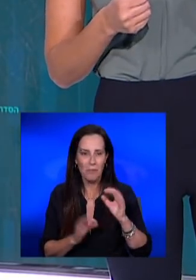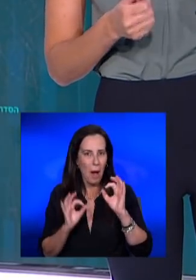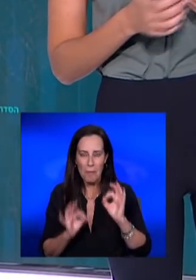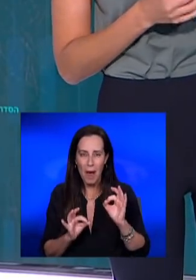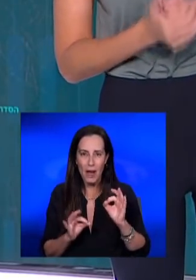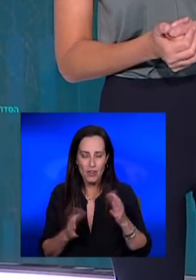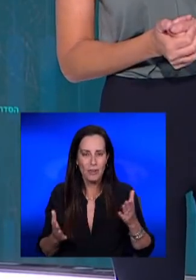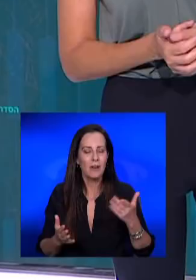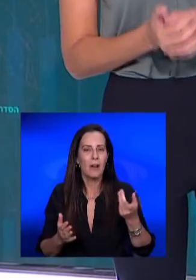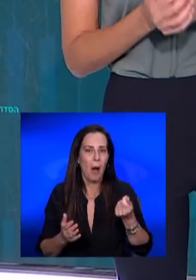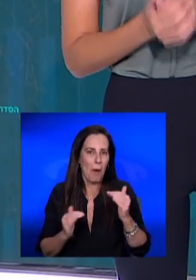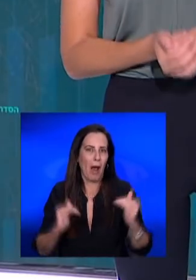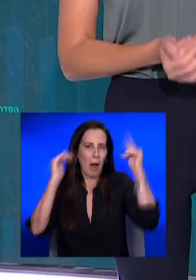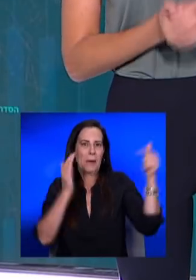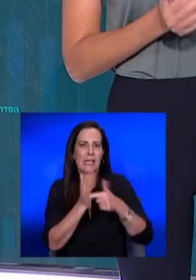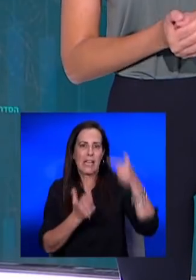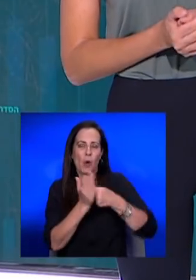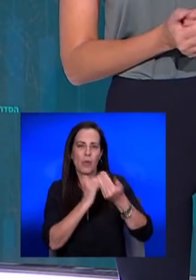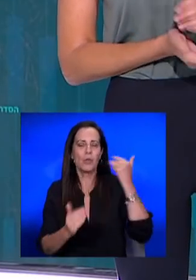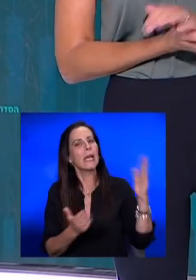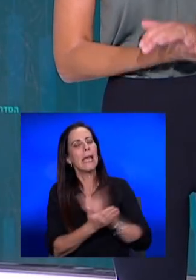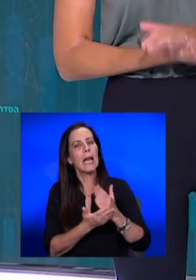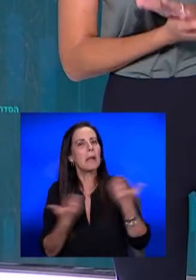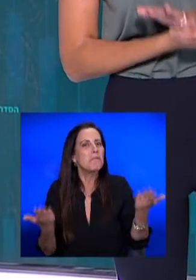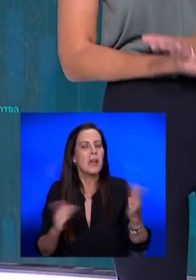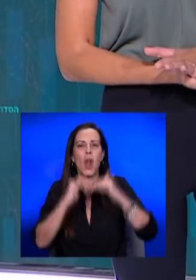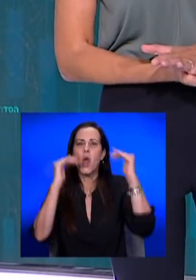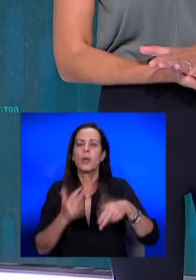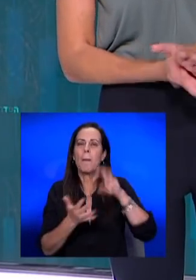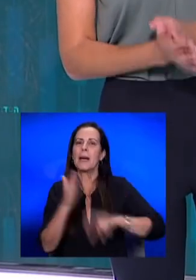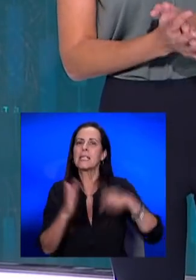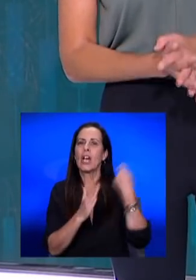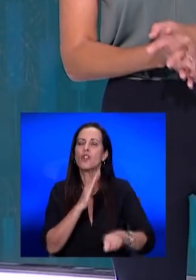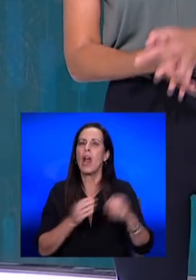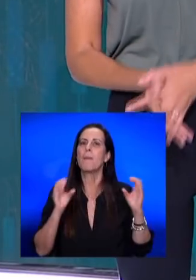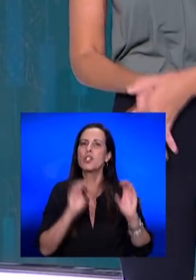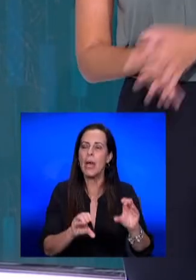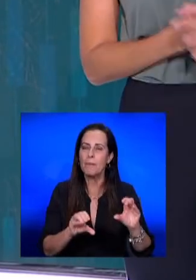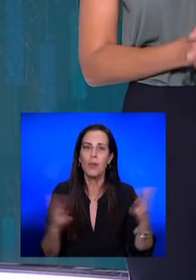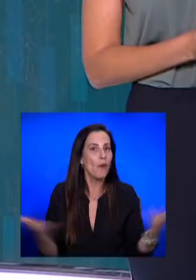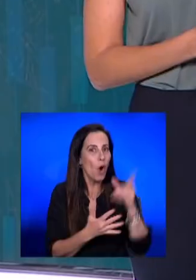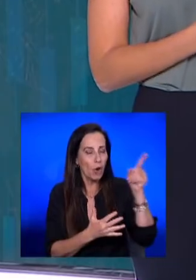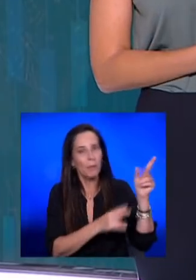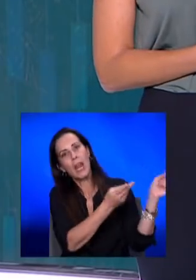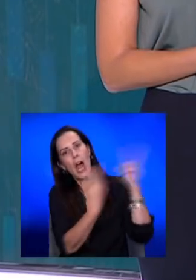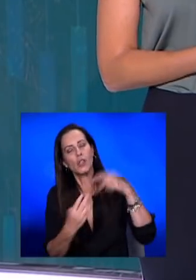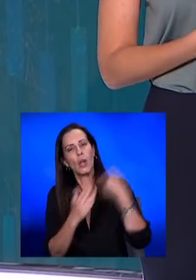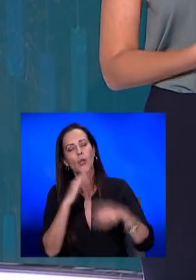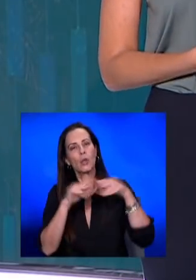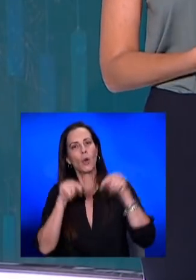אקטיבי את המחירים כלפי מעלה, כשהחליט משום מה להוריד את מס הרכישה למשקיעים ועודד אותם לחזור לקנות